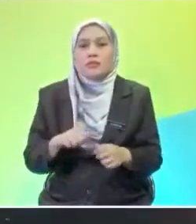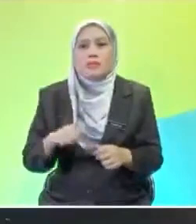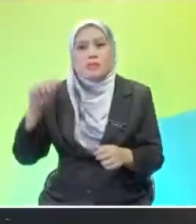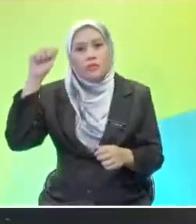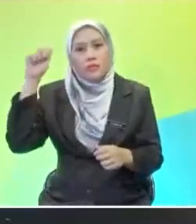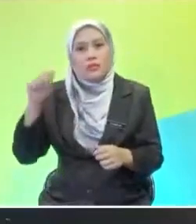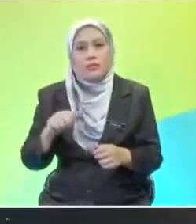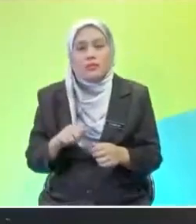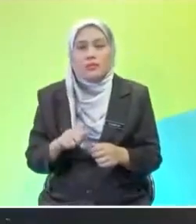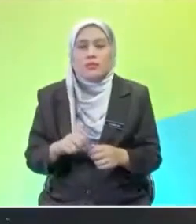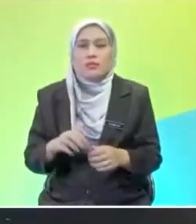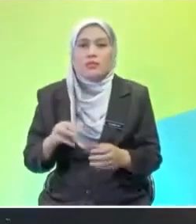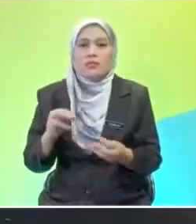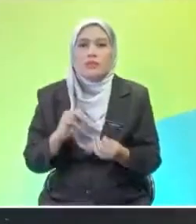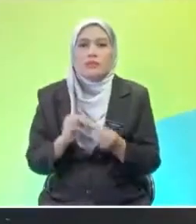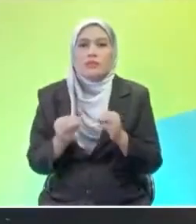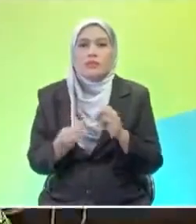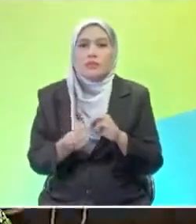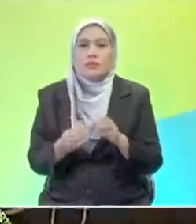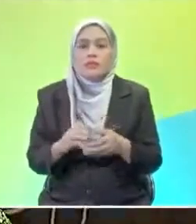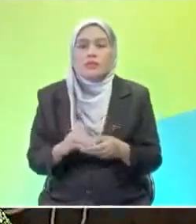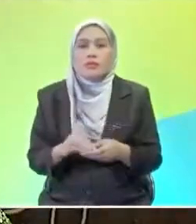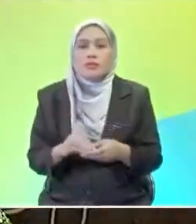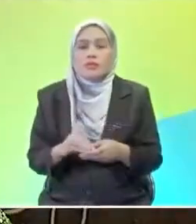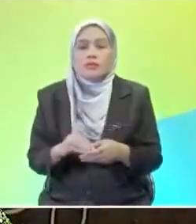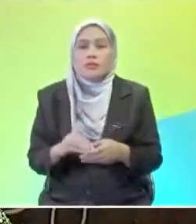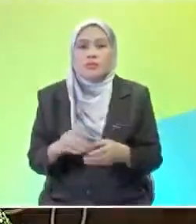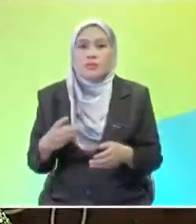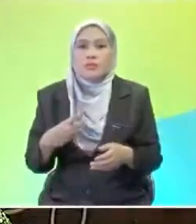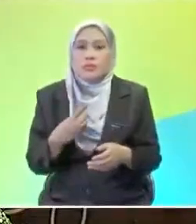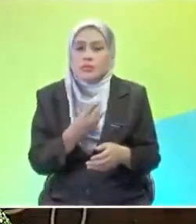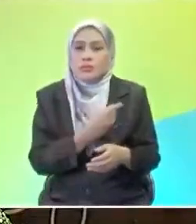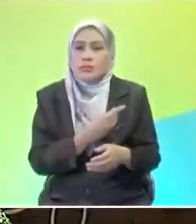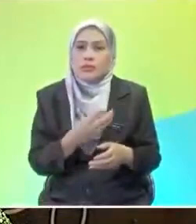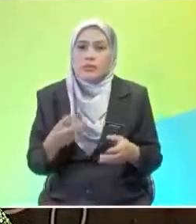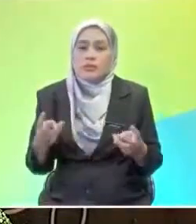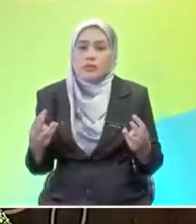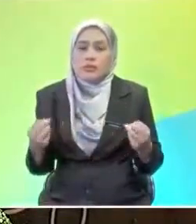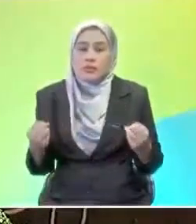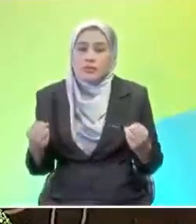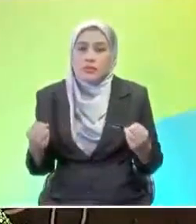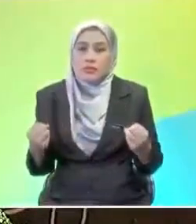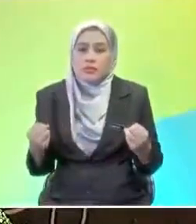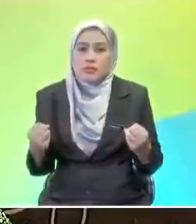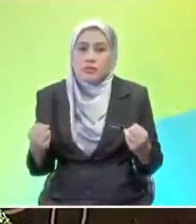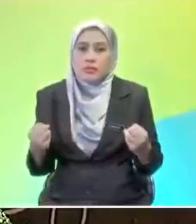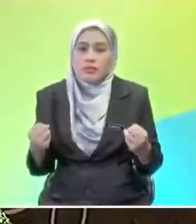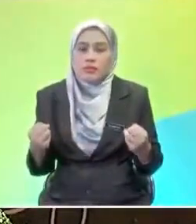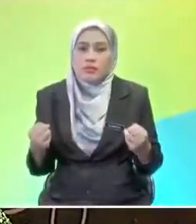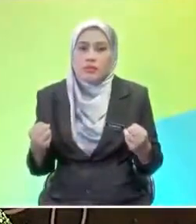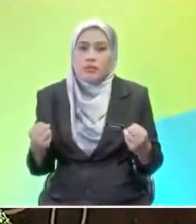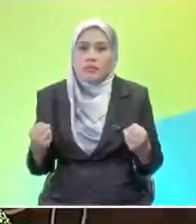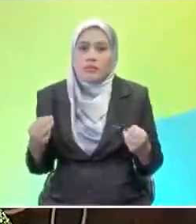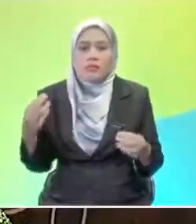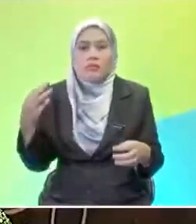Okey, daripada maklumat yang mereka baca tadi, yang analisis tadi, kita nak mereka kumpulkan dalam satu peta